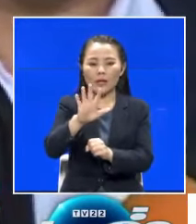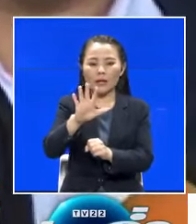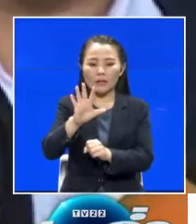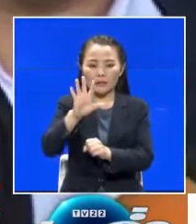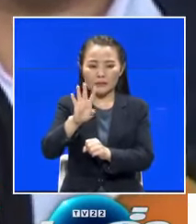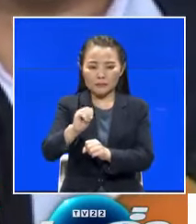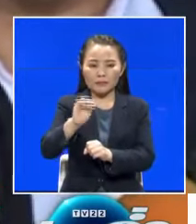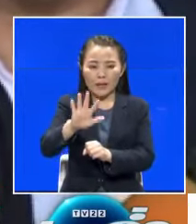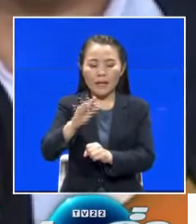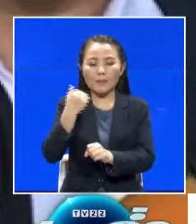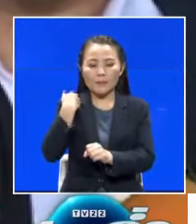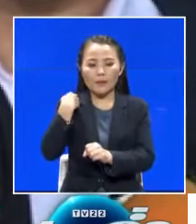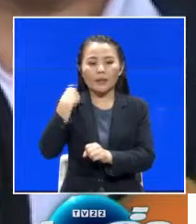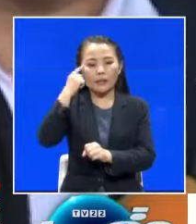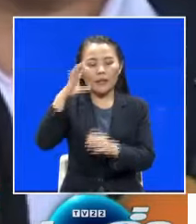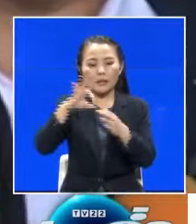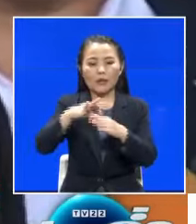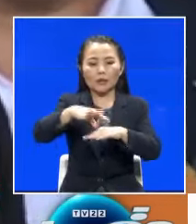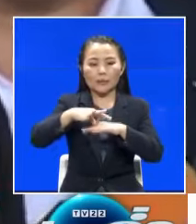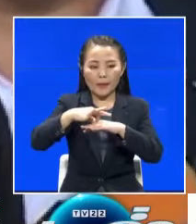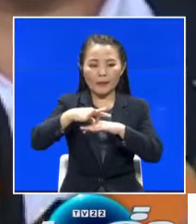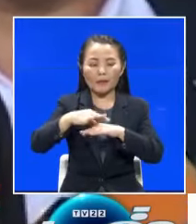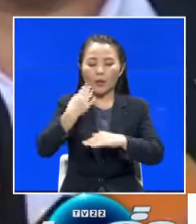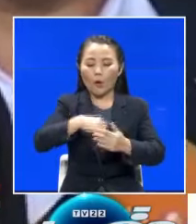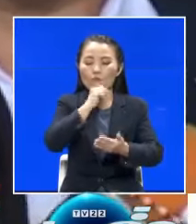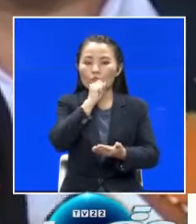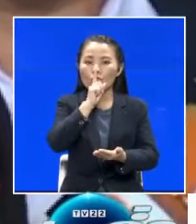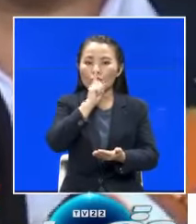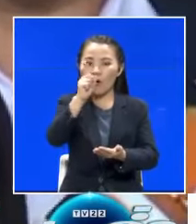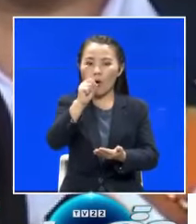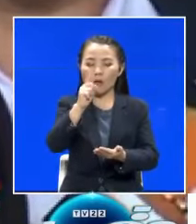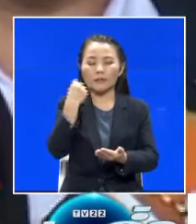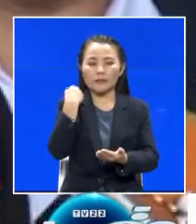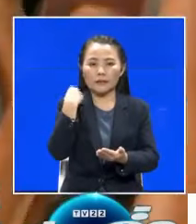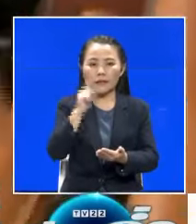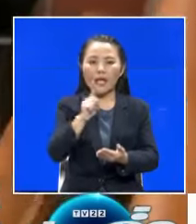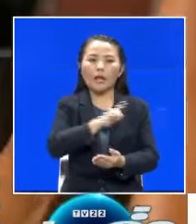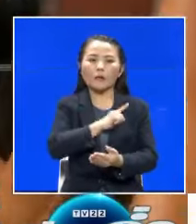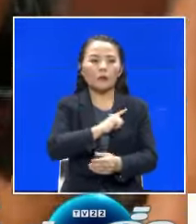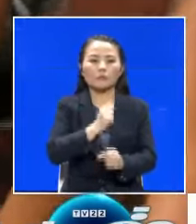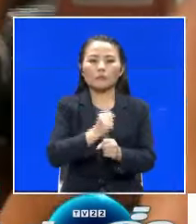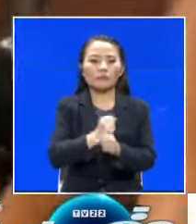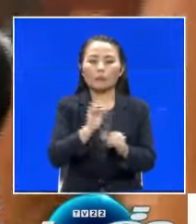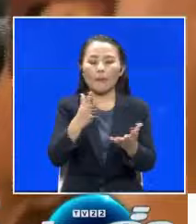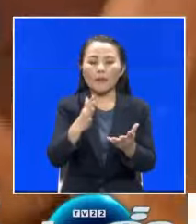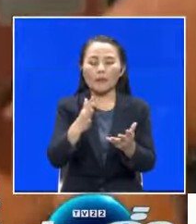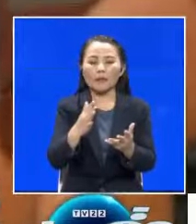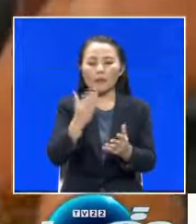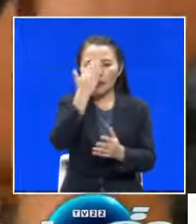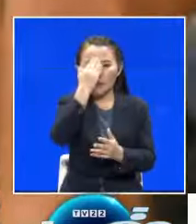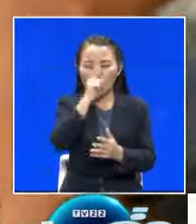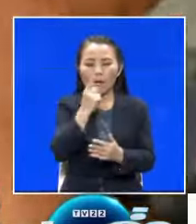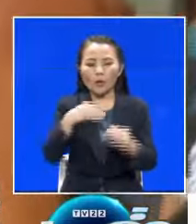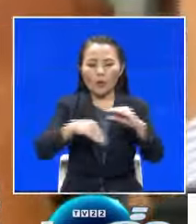าแผนกคดีอาญาของผู้ดำรงตำแหน่งทางการเมืองประทับรับฟ้องคดีการปฏิบัติหรือละเว้นการปฏิบัติหน้าที่โดยมิชอบในการ